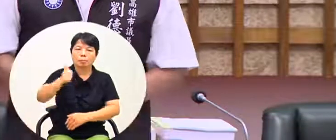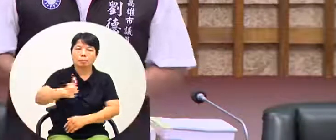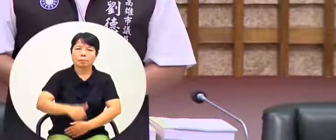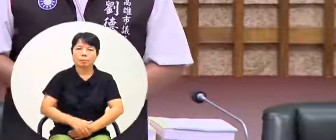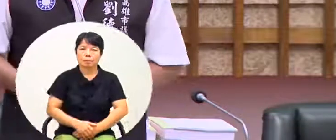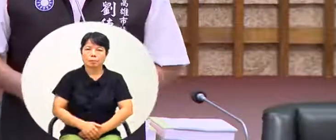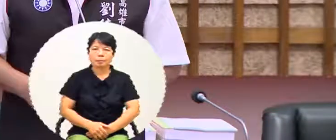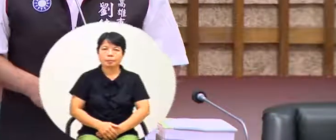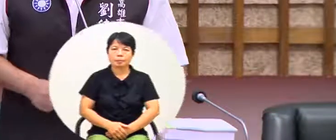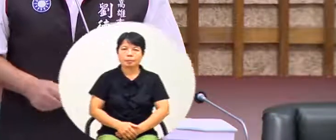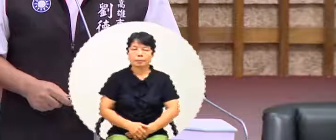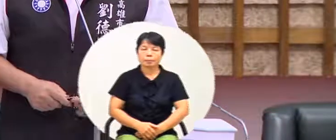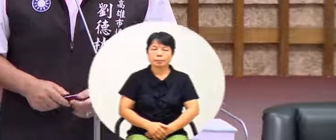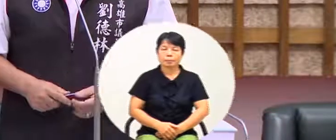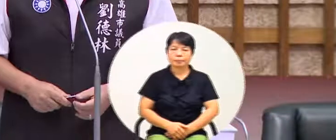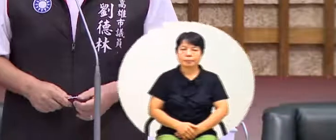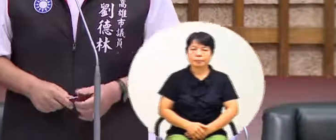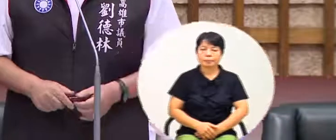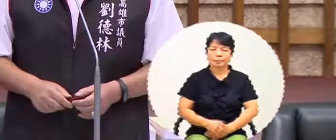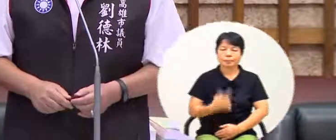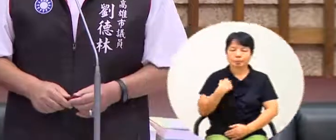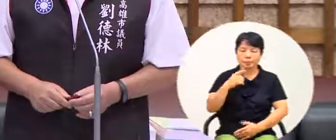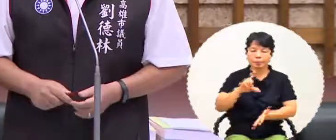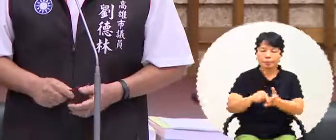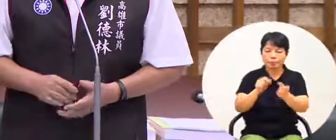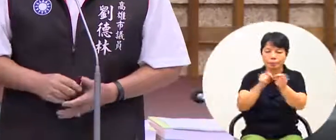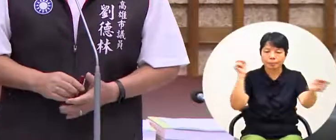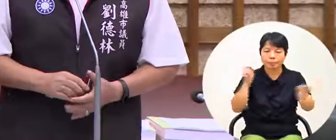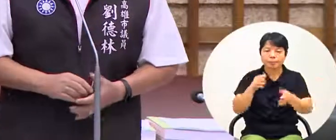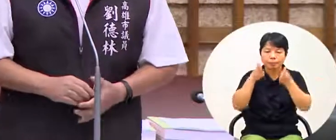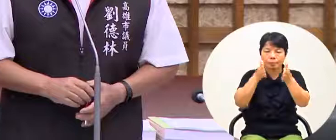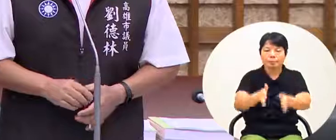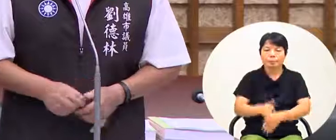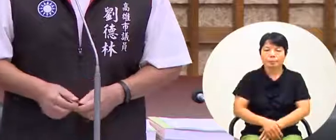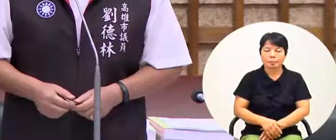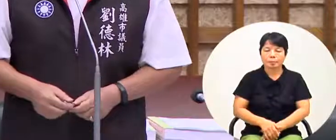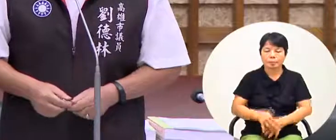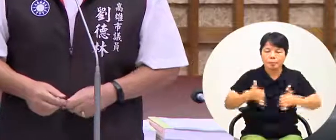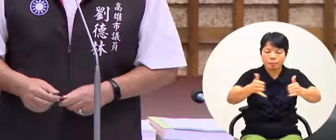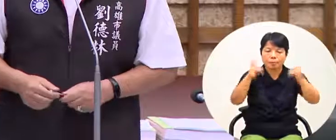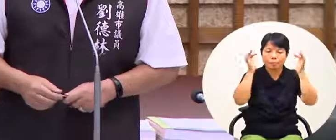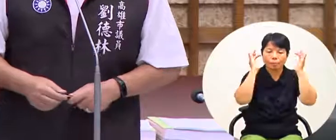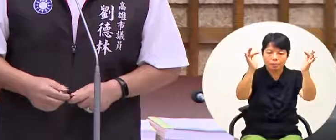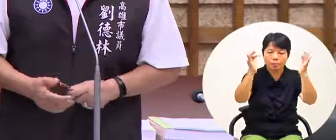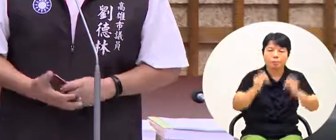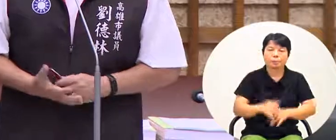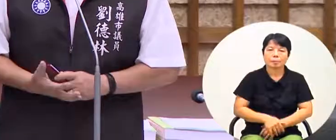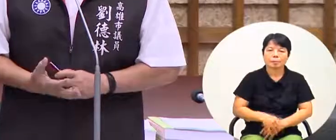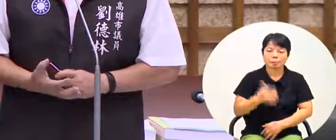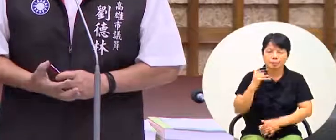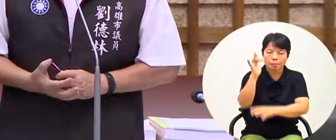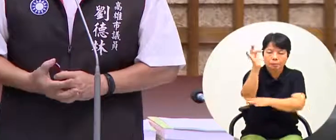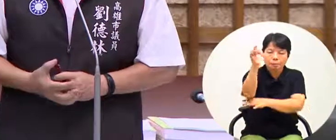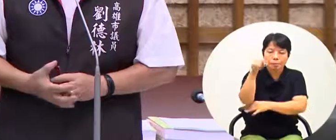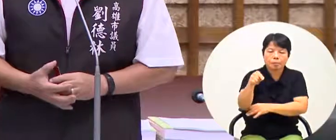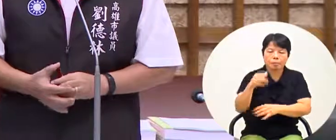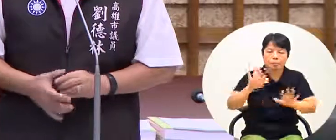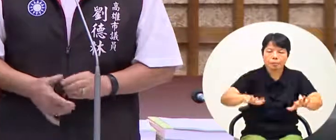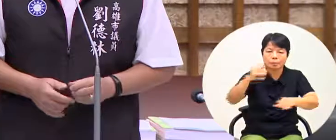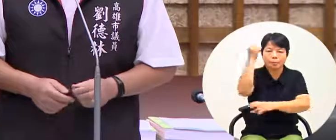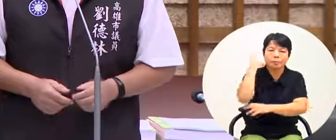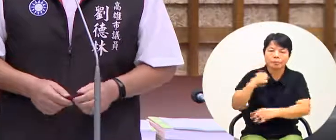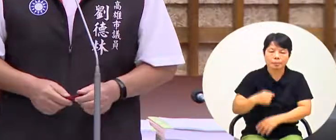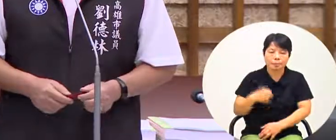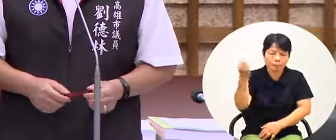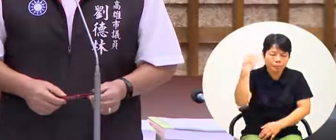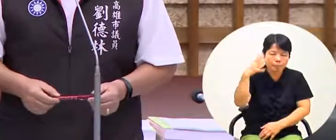我们长期以来针对的这个路树啊，跟我们的树木啊，今天早上我也听到您所提到的这个部